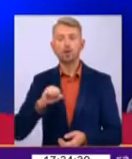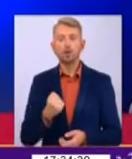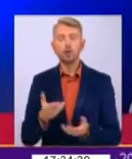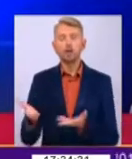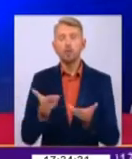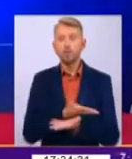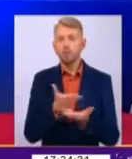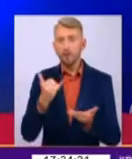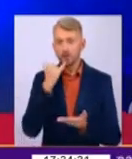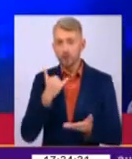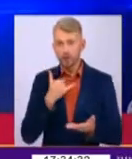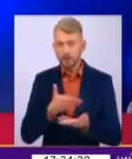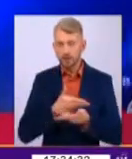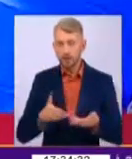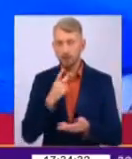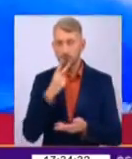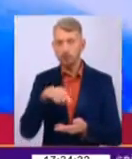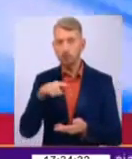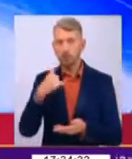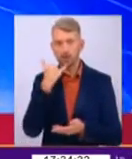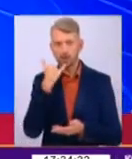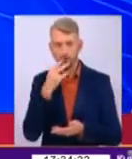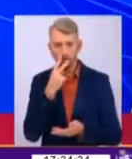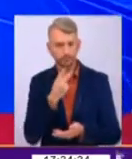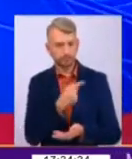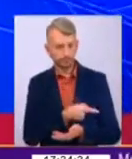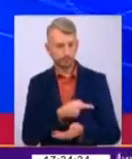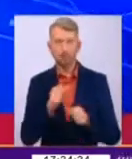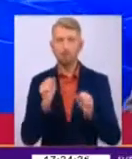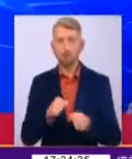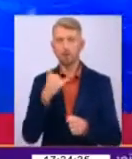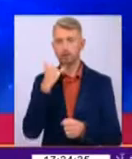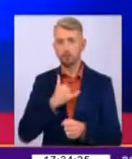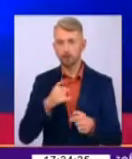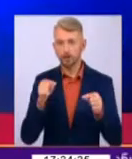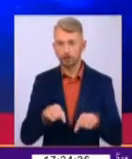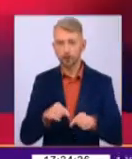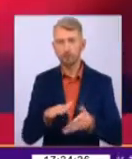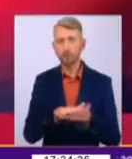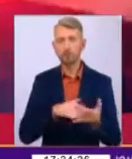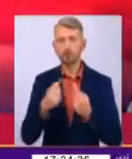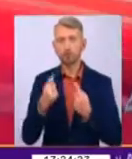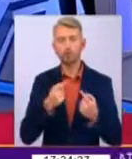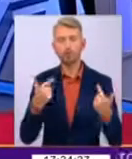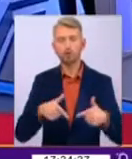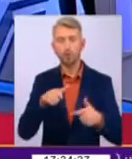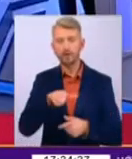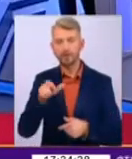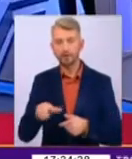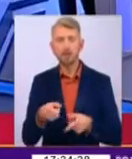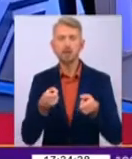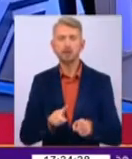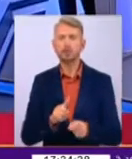запрошую вас долучатися до розмови. Ви бачите телефон внизу екрану, можна телефонувати до нашої студії. Продовжимо поки що розмову з гостями. І дійсно,